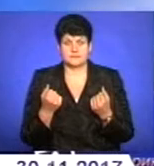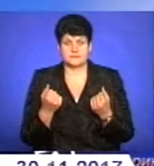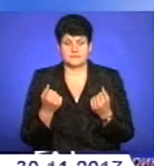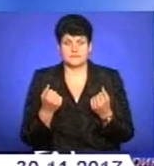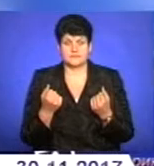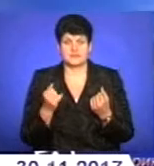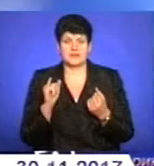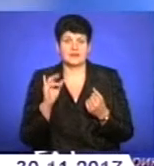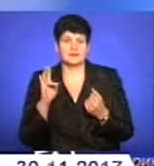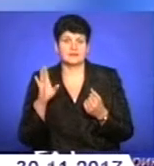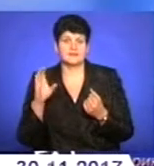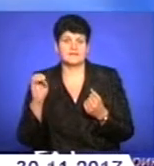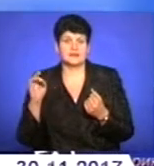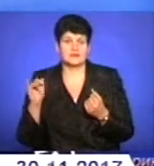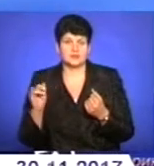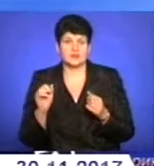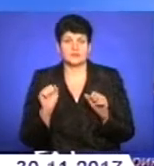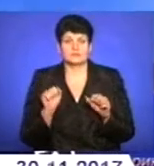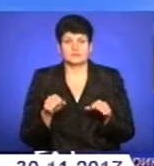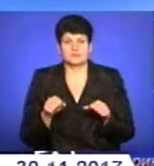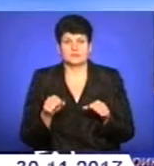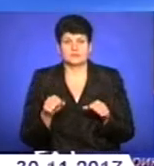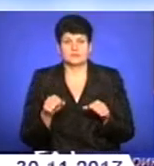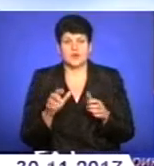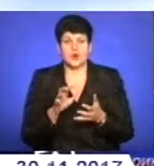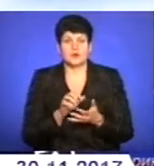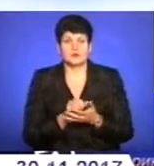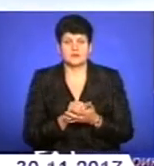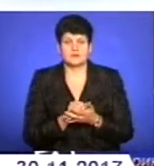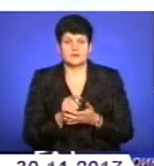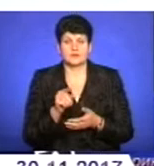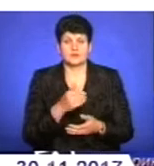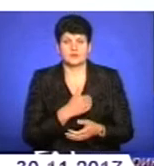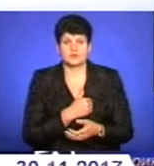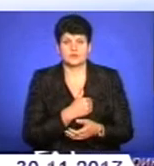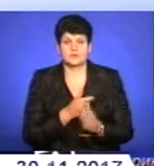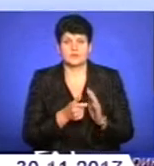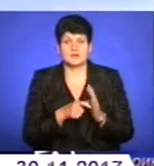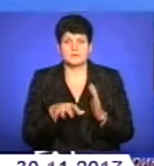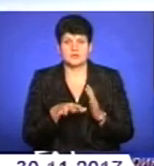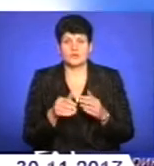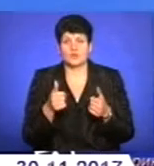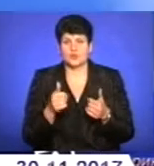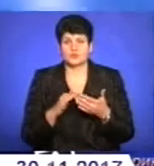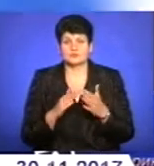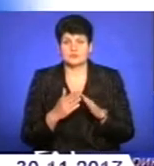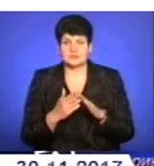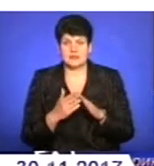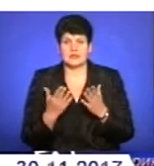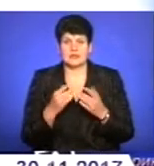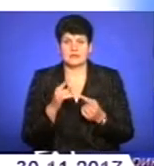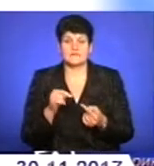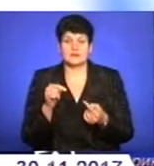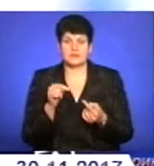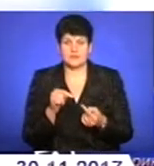Взагалі-то інвестори і потенційні ті орендарі, вони хочуть приміщення в хорошому стані, яке б